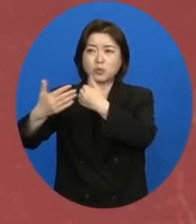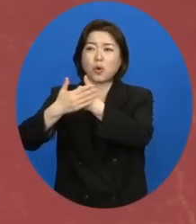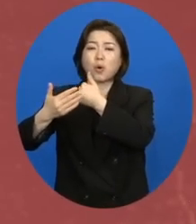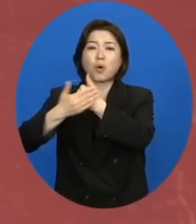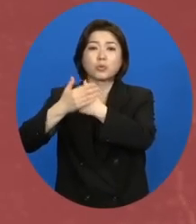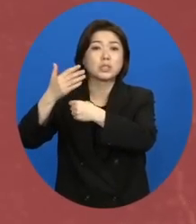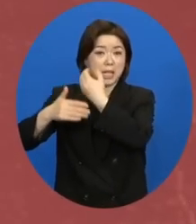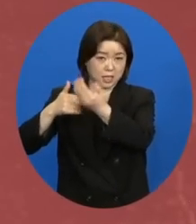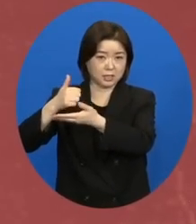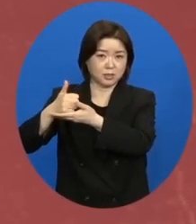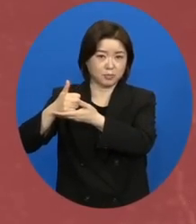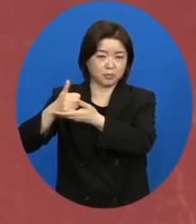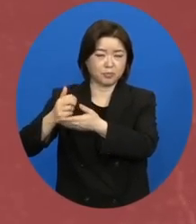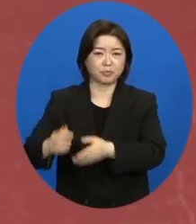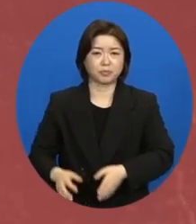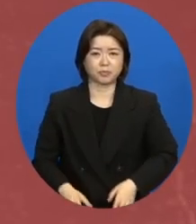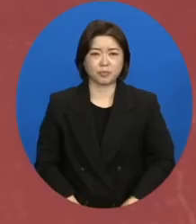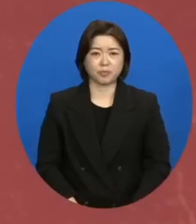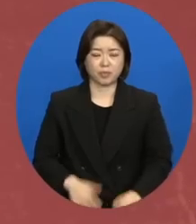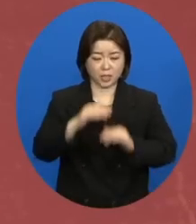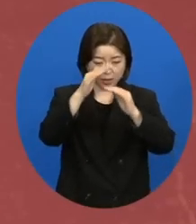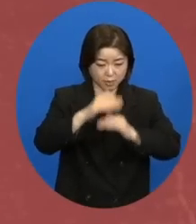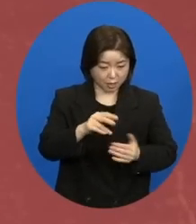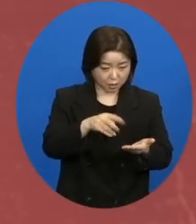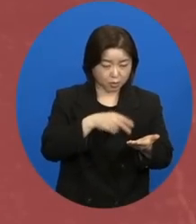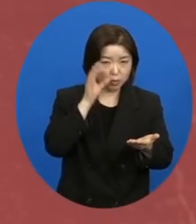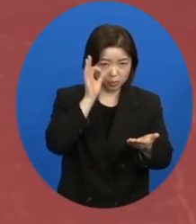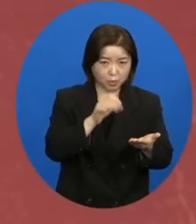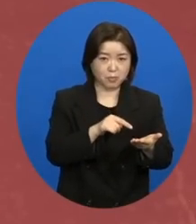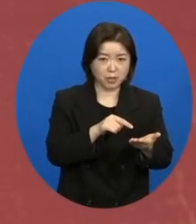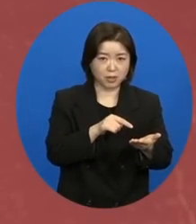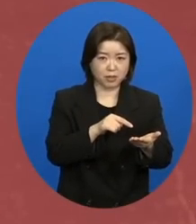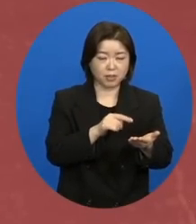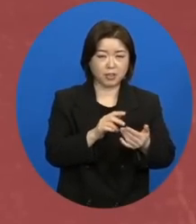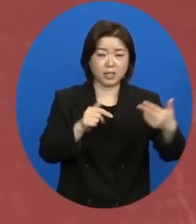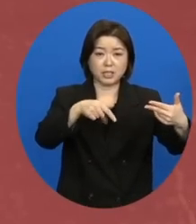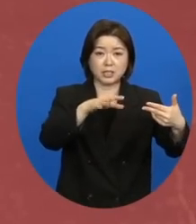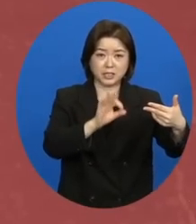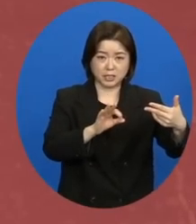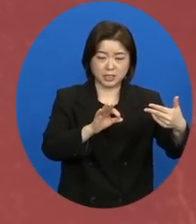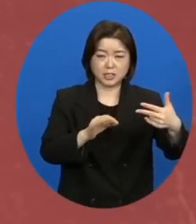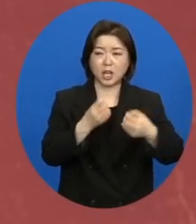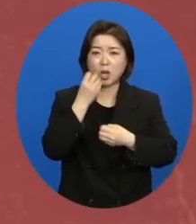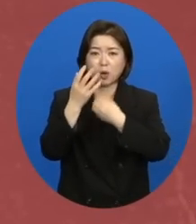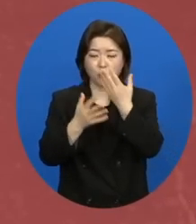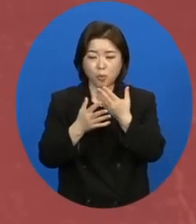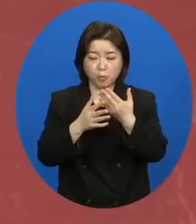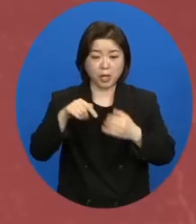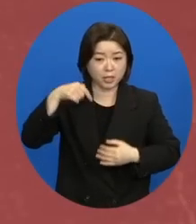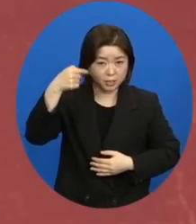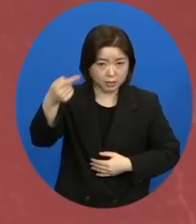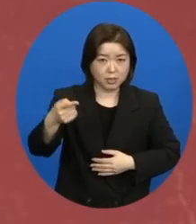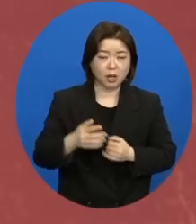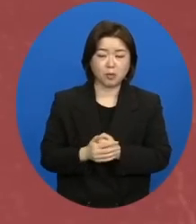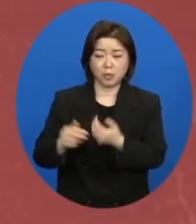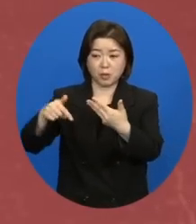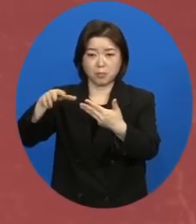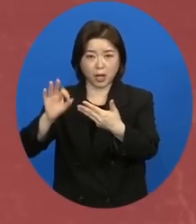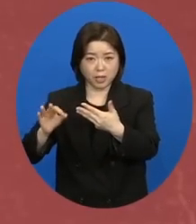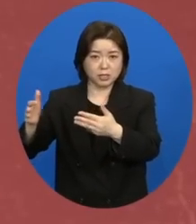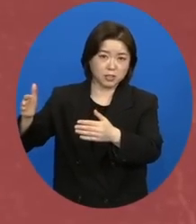도우셨다는 얘기인데 내용을 읽어보면 7장에 고백하고 난 뒤에